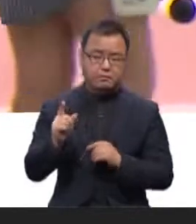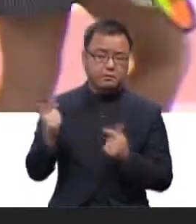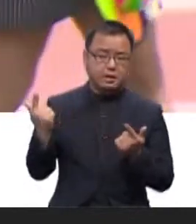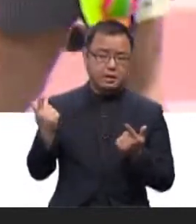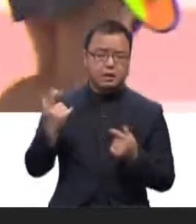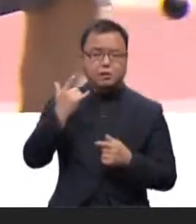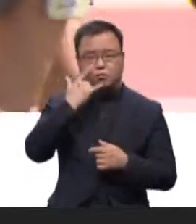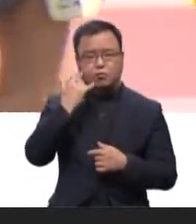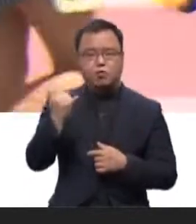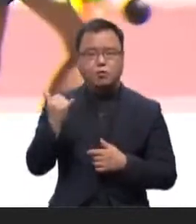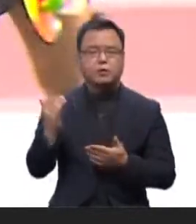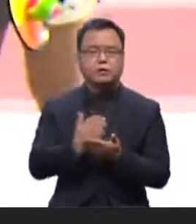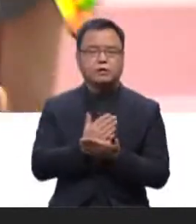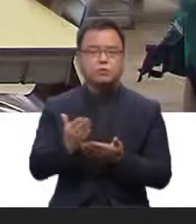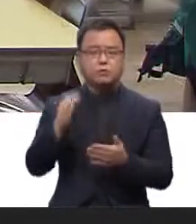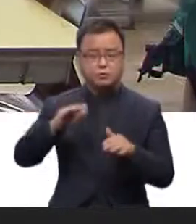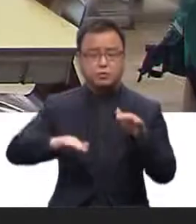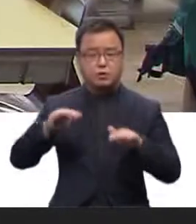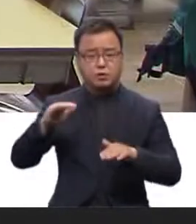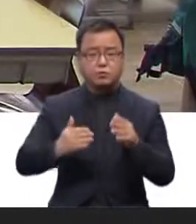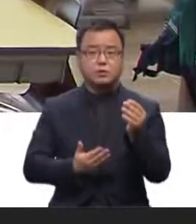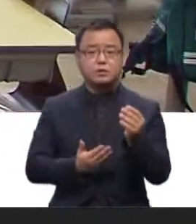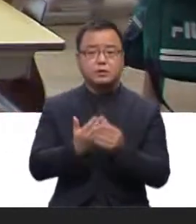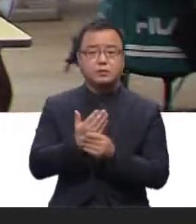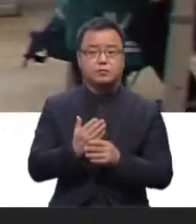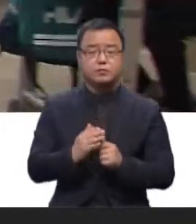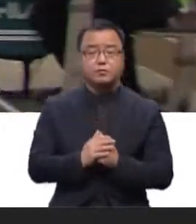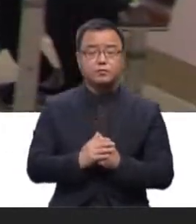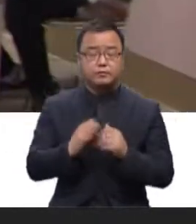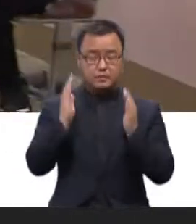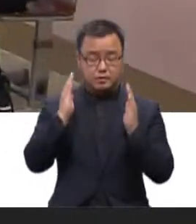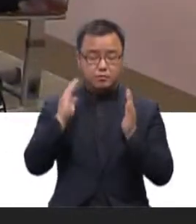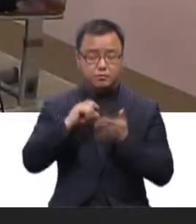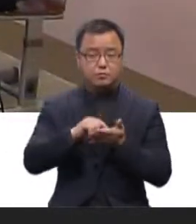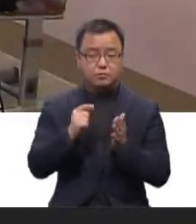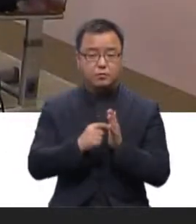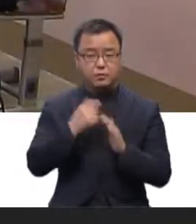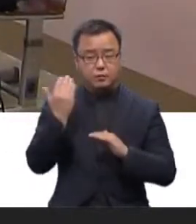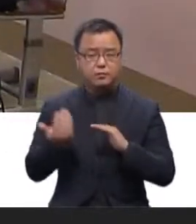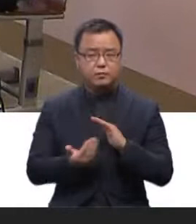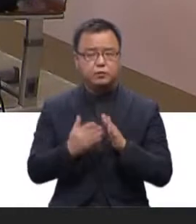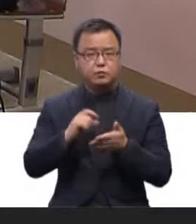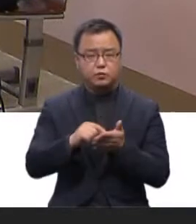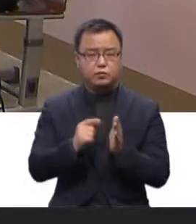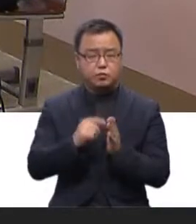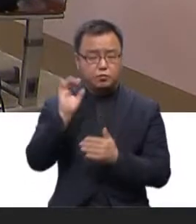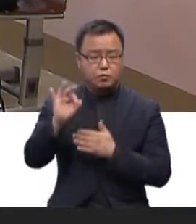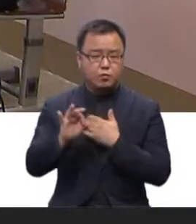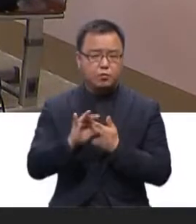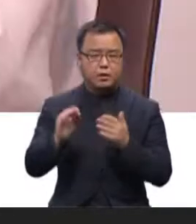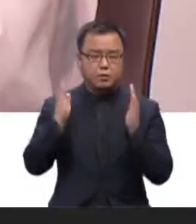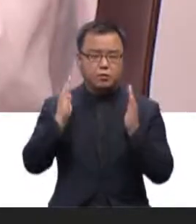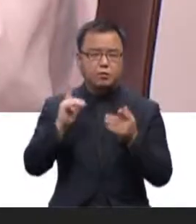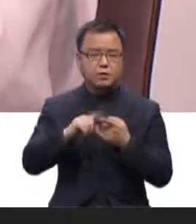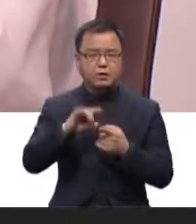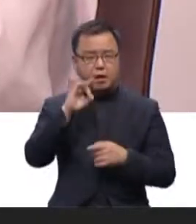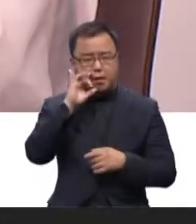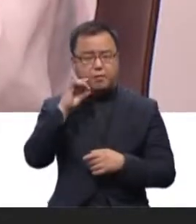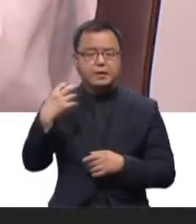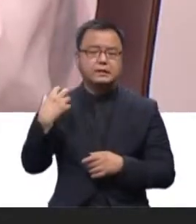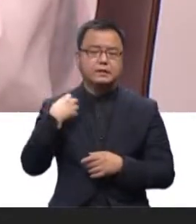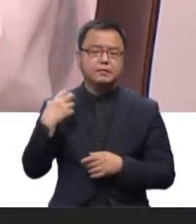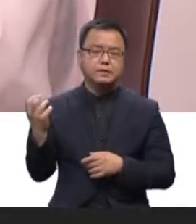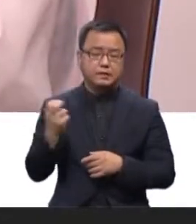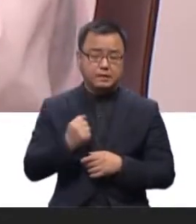부모가 있는데 이 사이에서도 격차가 나타나게 돼 있고요. 예. 또 학업 성취도 차원에서 본다라면 학습에 대한 흥미 혹은 좀 책임감을